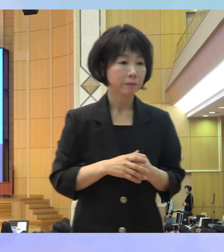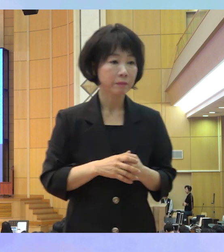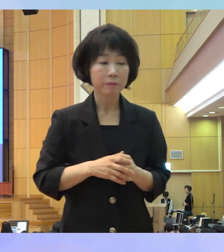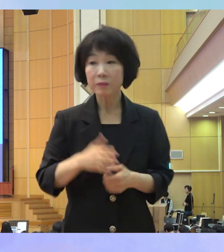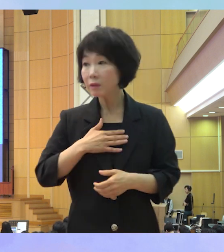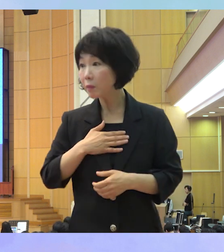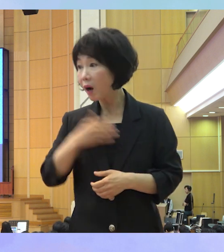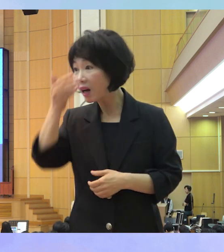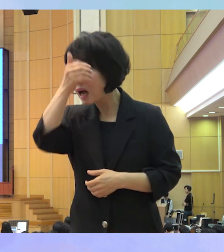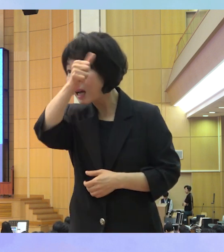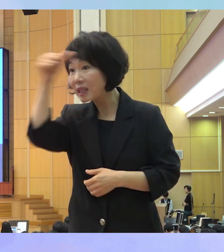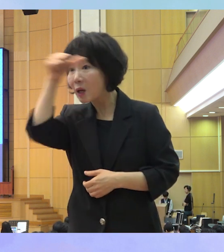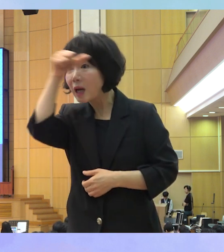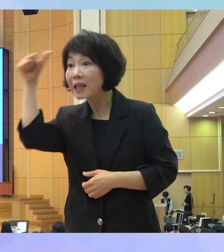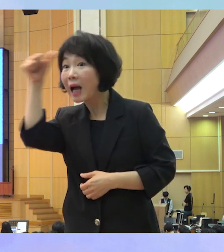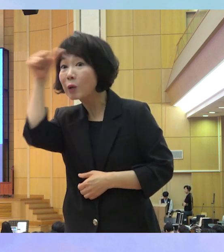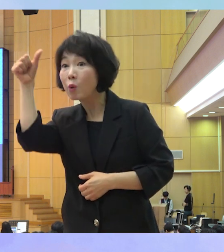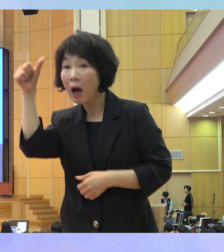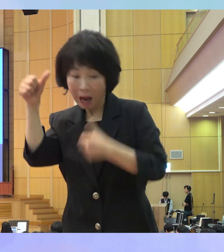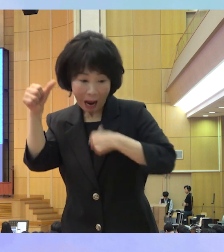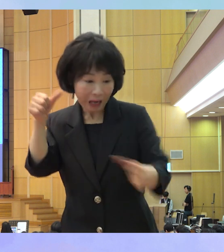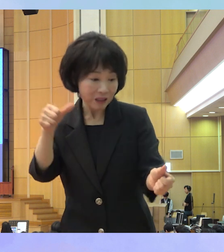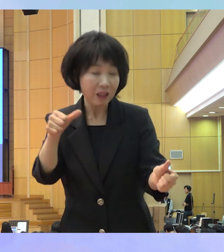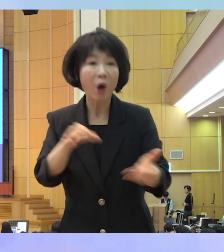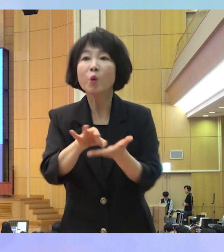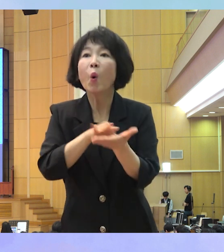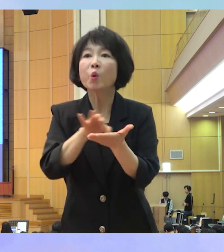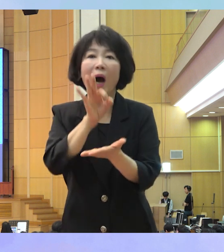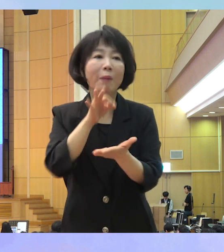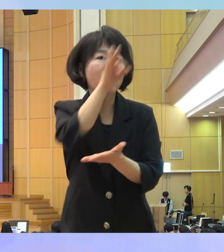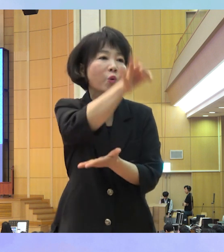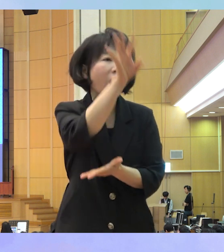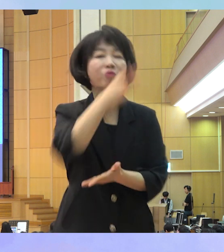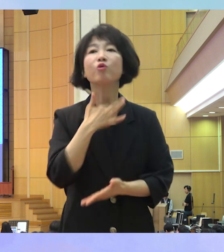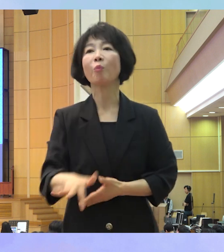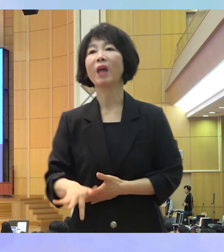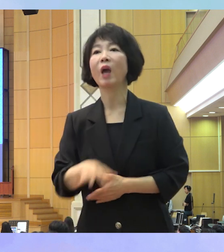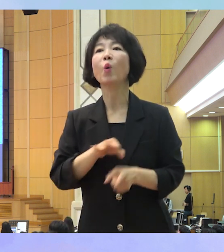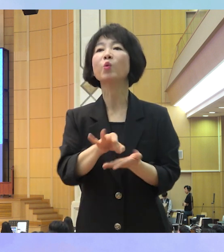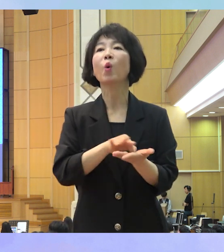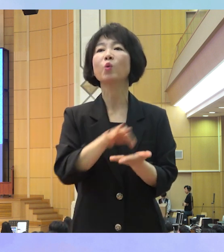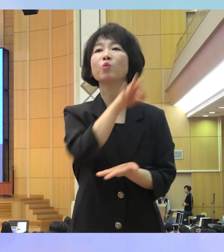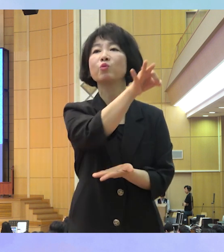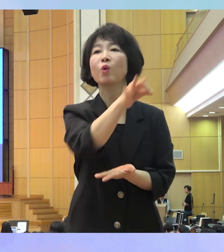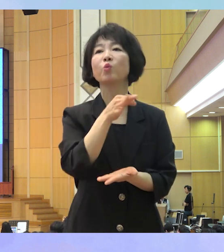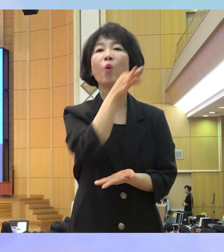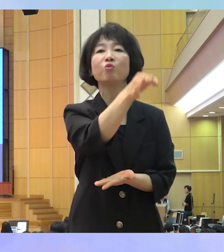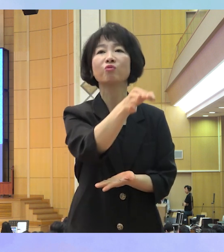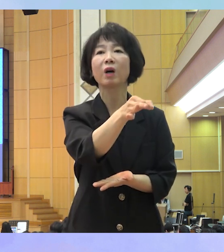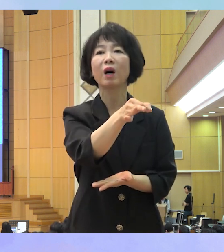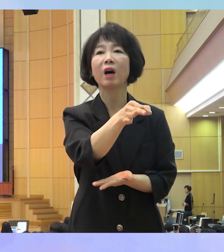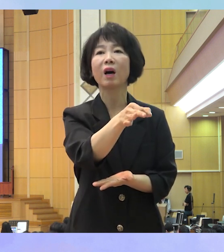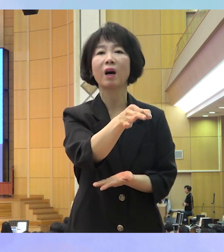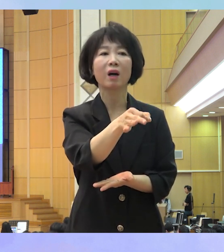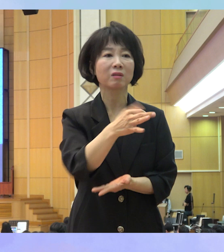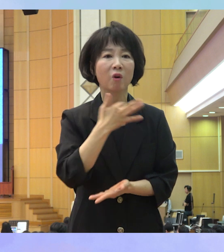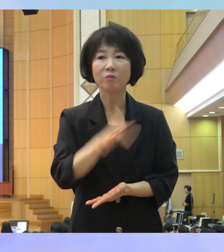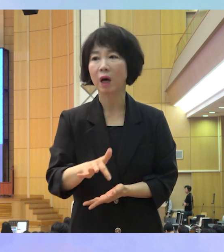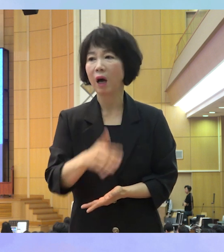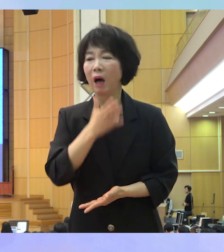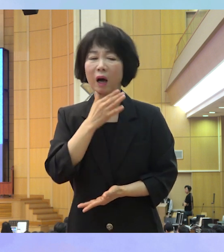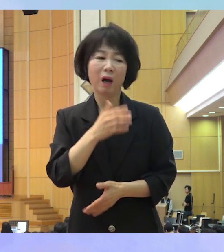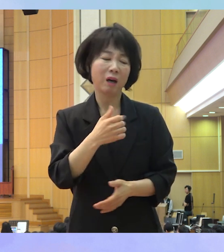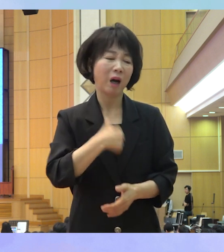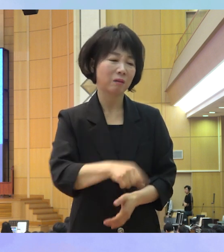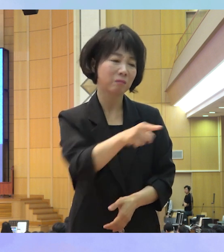한번 주면서 키워본 적이 없다고. 그게 참 마음에. 근데 그때는 뭐 용돈을 받는 사람은